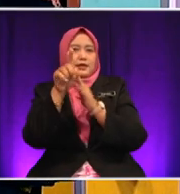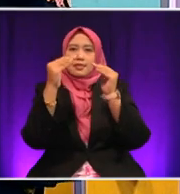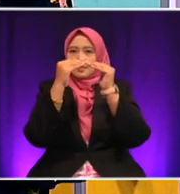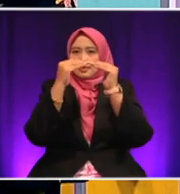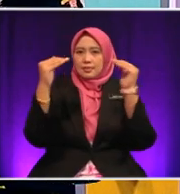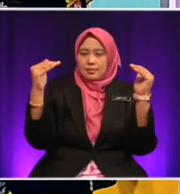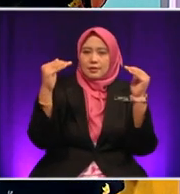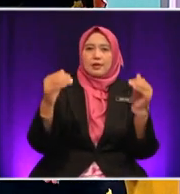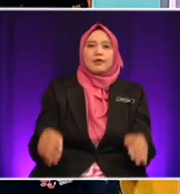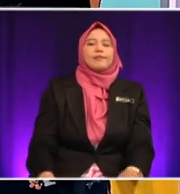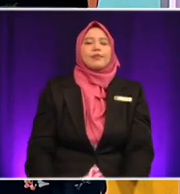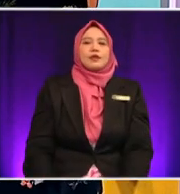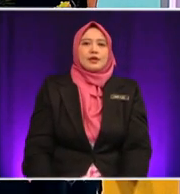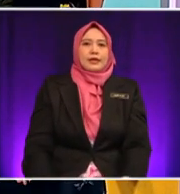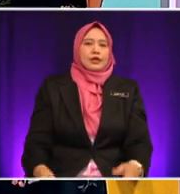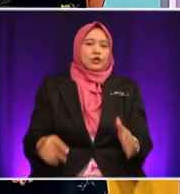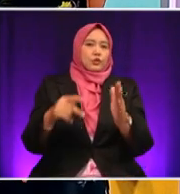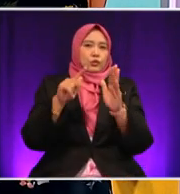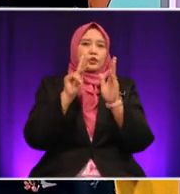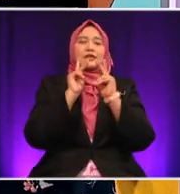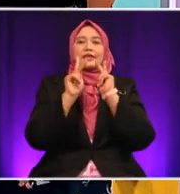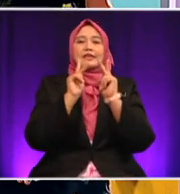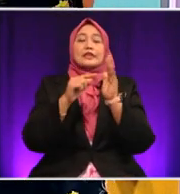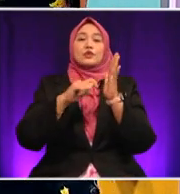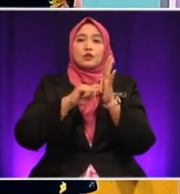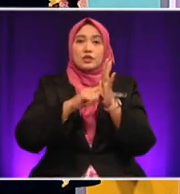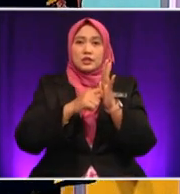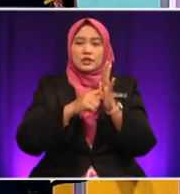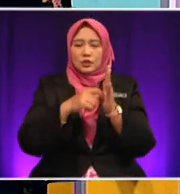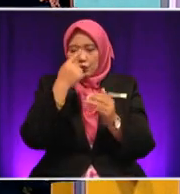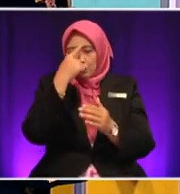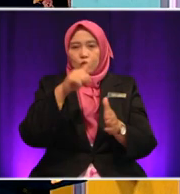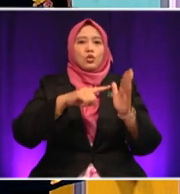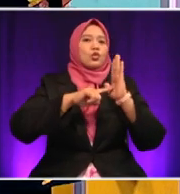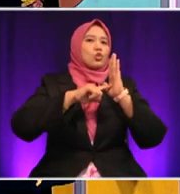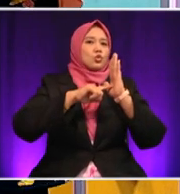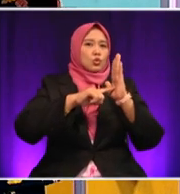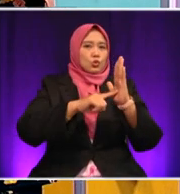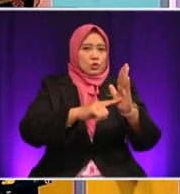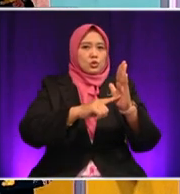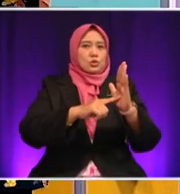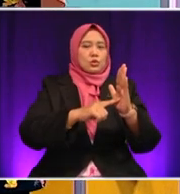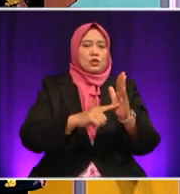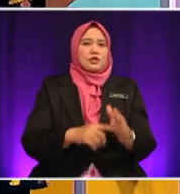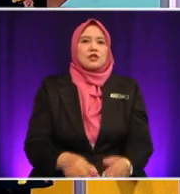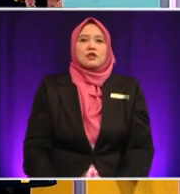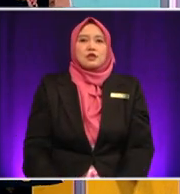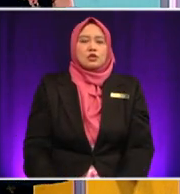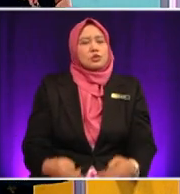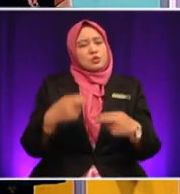email kita tidak boleh ceroboh jadi ayah-ayah yang seperti itu yang menunjukkan ayat yang menunjukkan menu